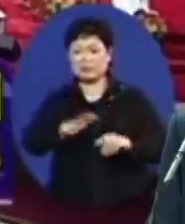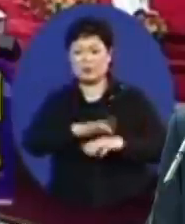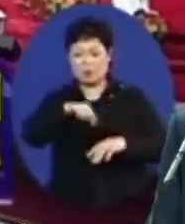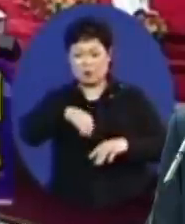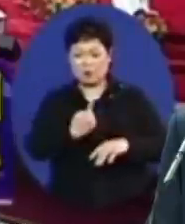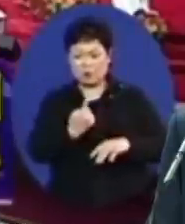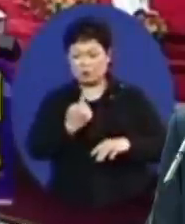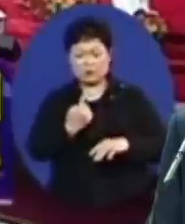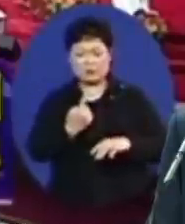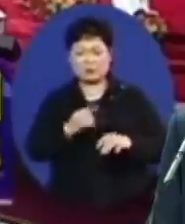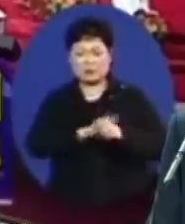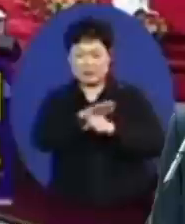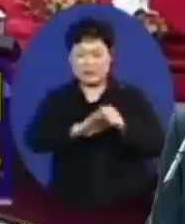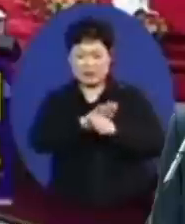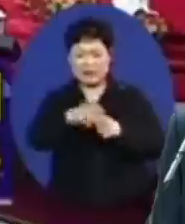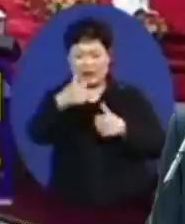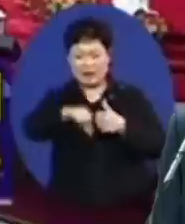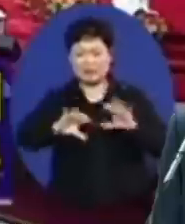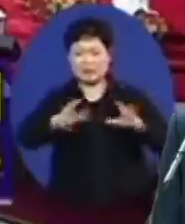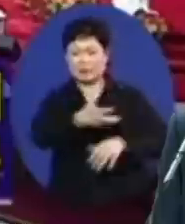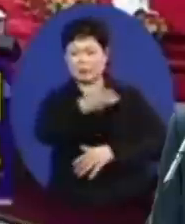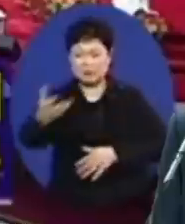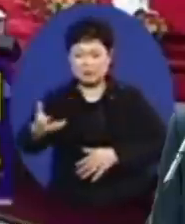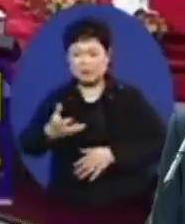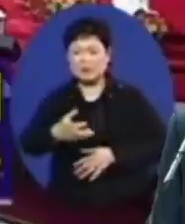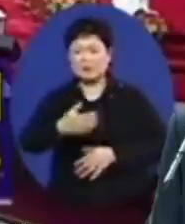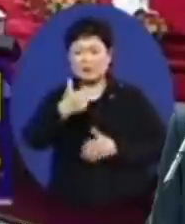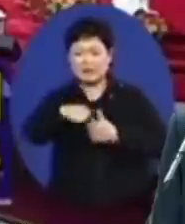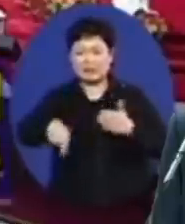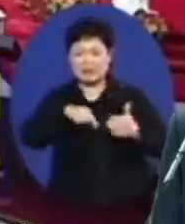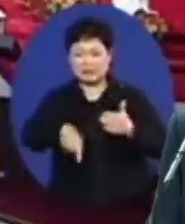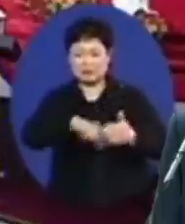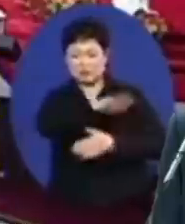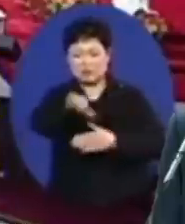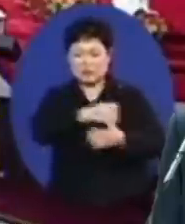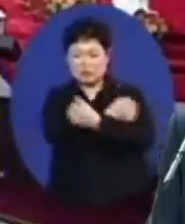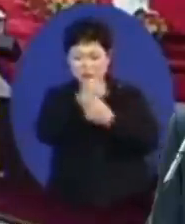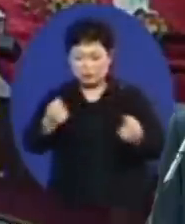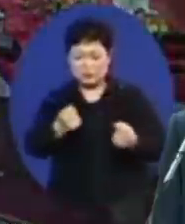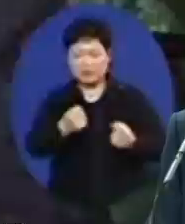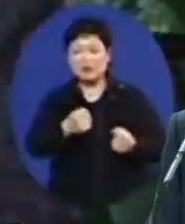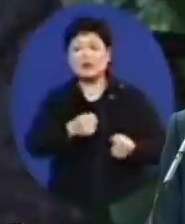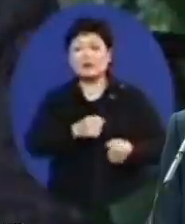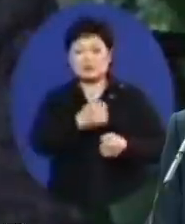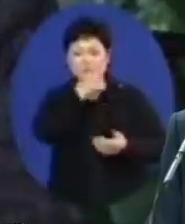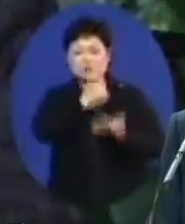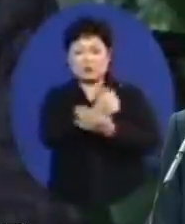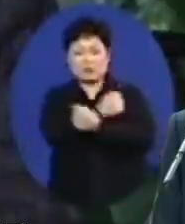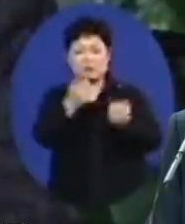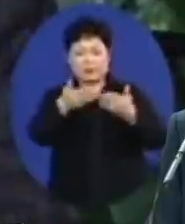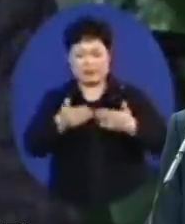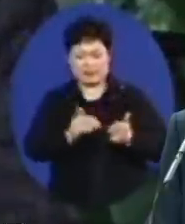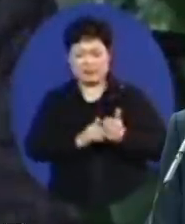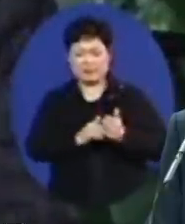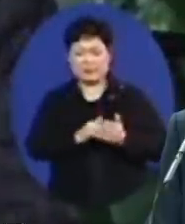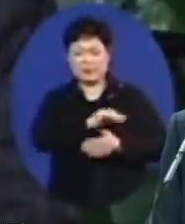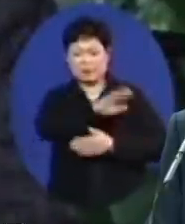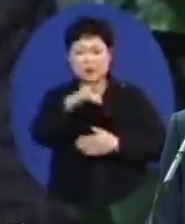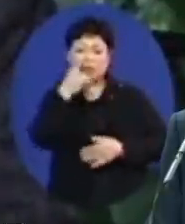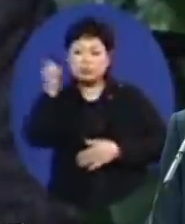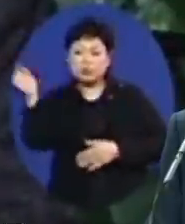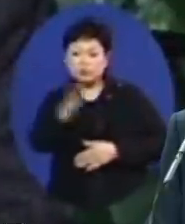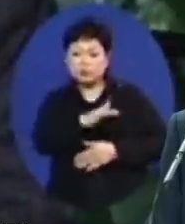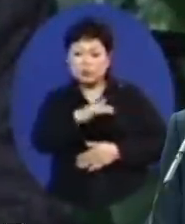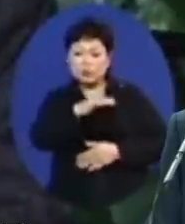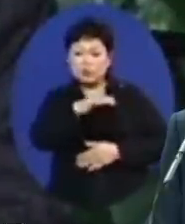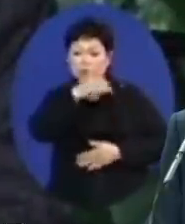나라를 옮기셨으니 그 아들 안에서 우리가 속량 곧 죄사함을 얻도다. 우리가 태어날 때부터 부모로부터 받은 전수된